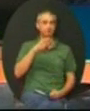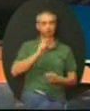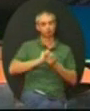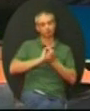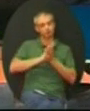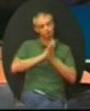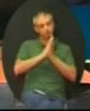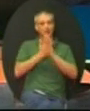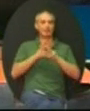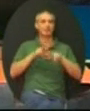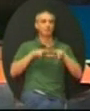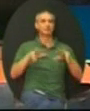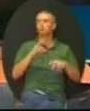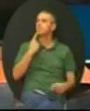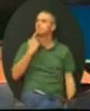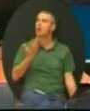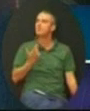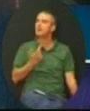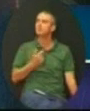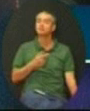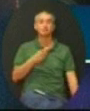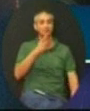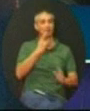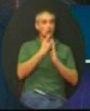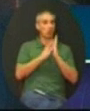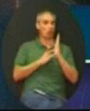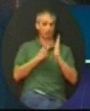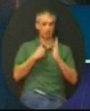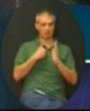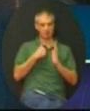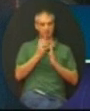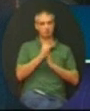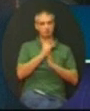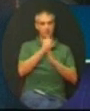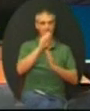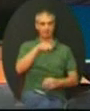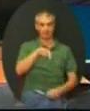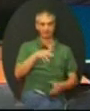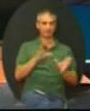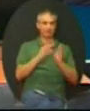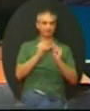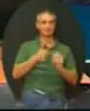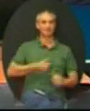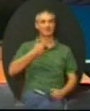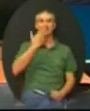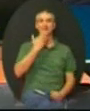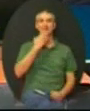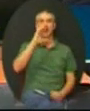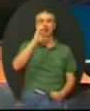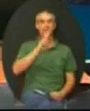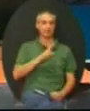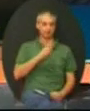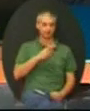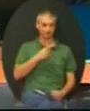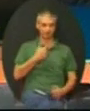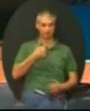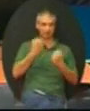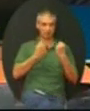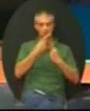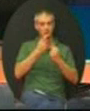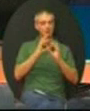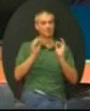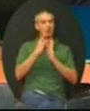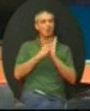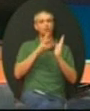שמשנה את המציאות בשטח. שמה אומר? זה חוק שמובל על ידי בכנסת הזו, יחד עם השר ישראל כץ. הוא התחיל